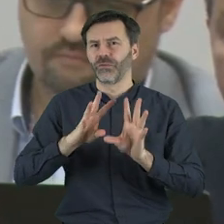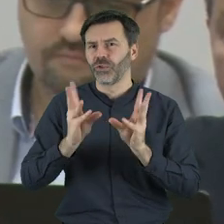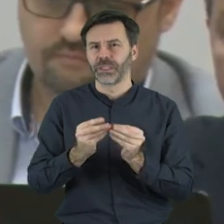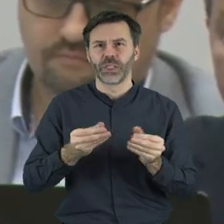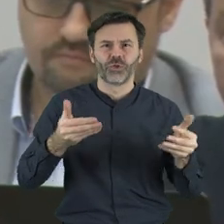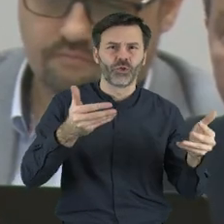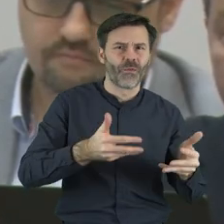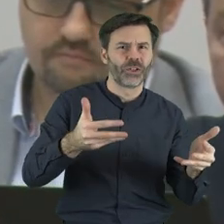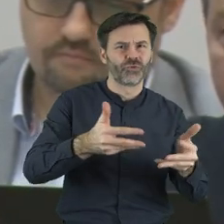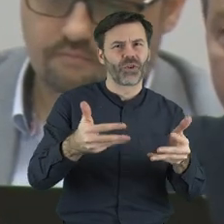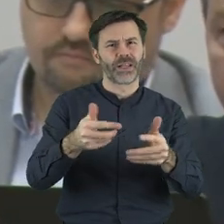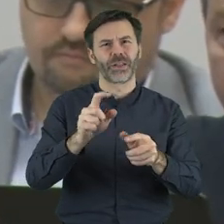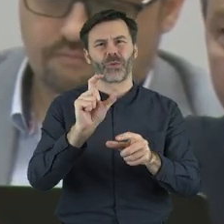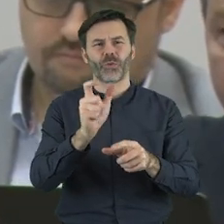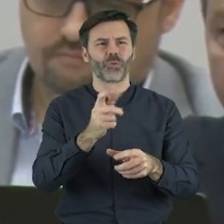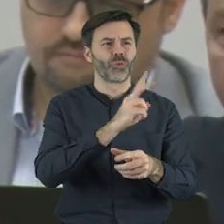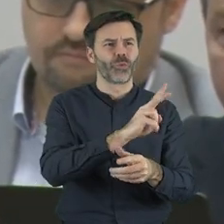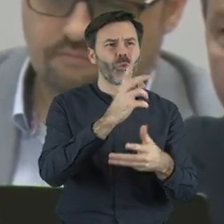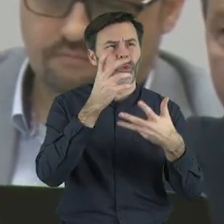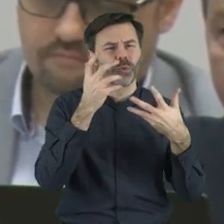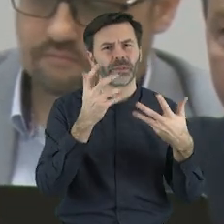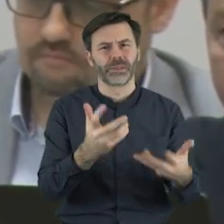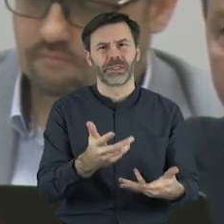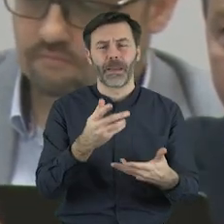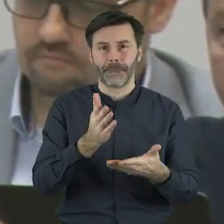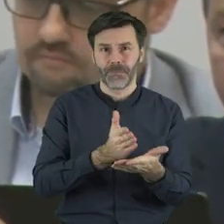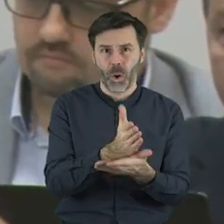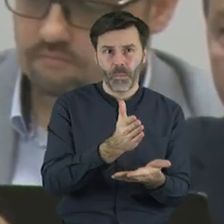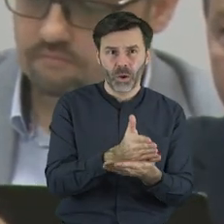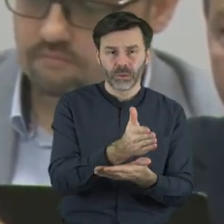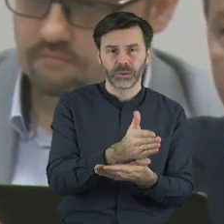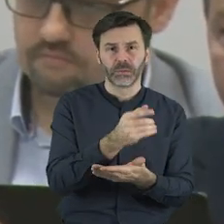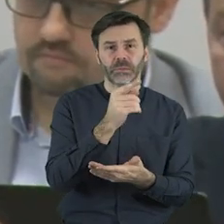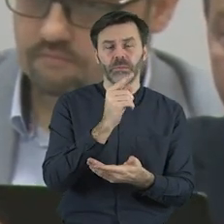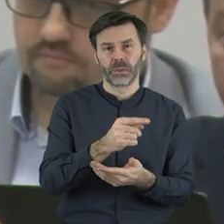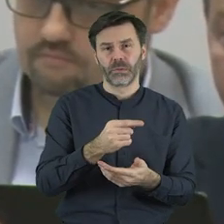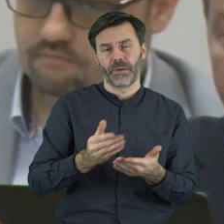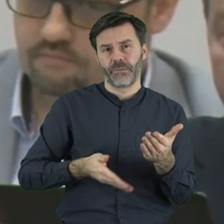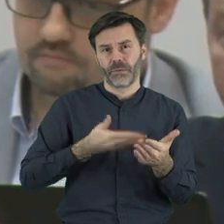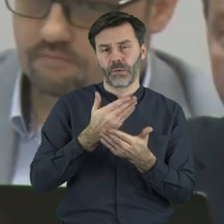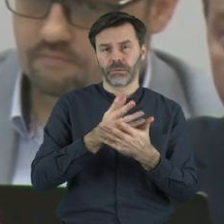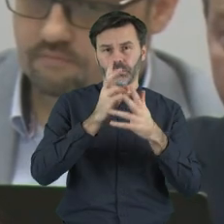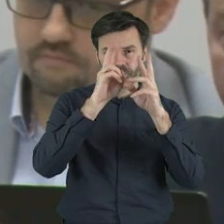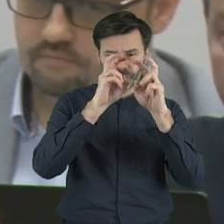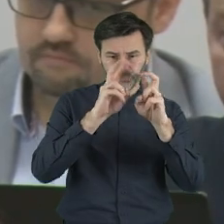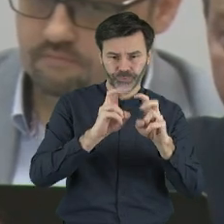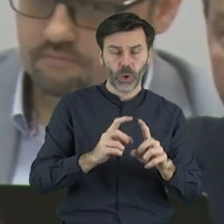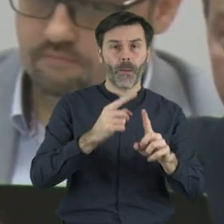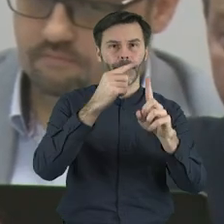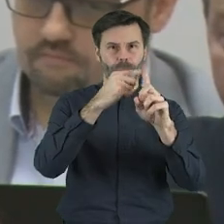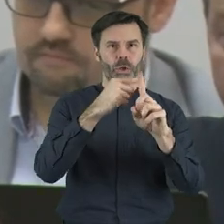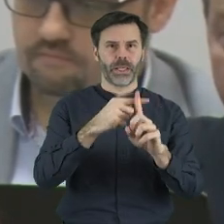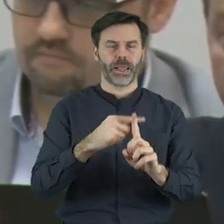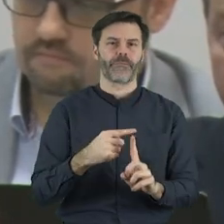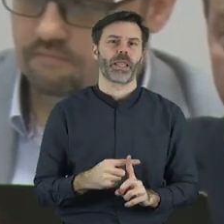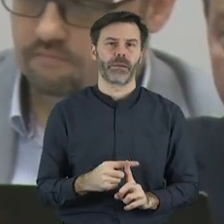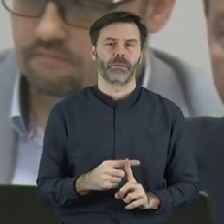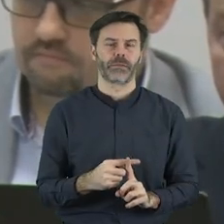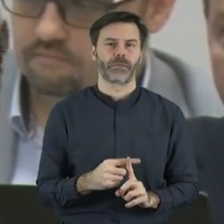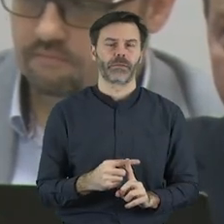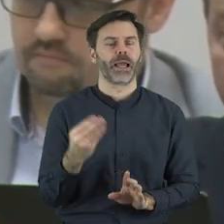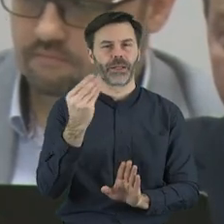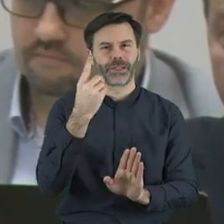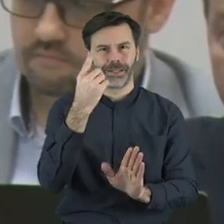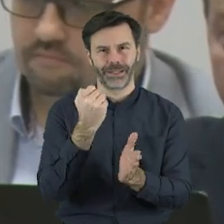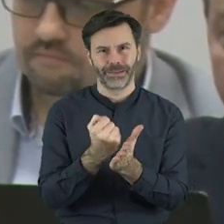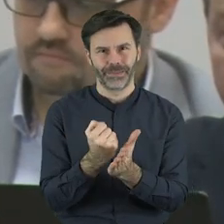o tą pomoc zostały rozpatrzone, te wnioski pozytywnie. Jeśli chodzi jeszcze jedno o spójność terytorialną i o